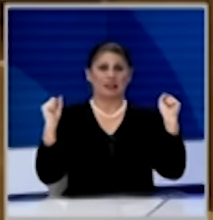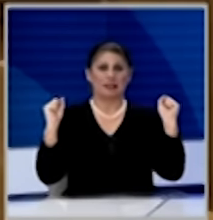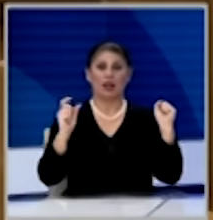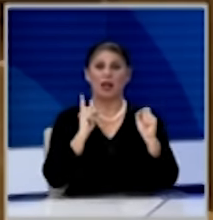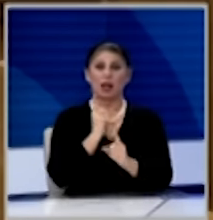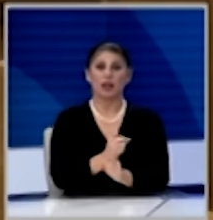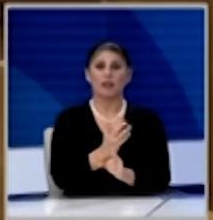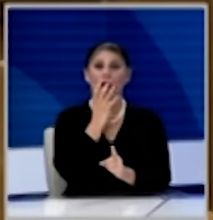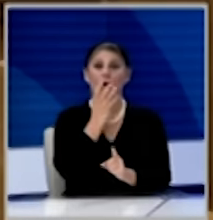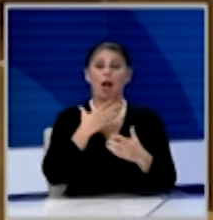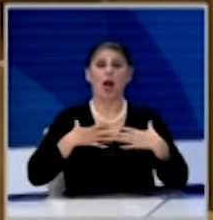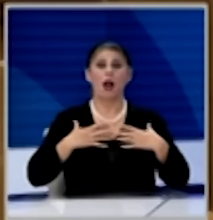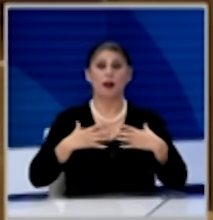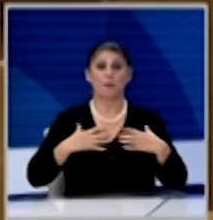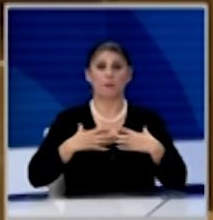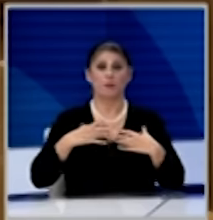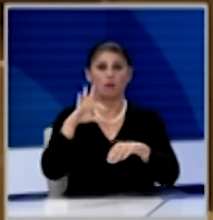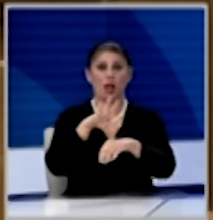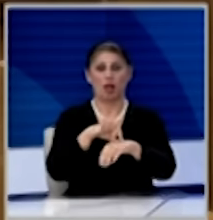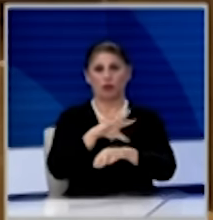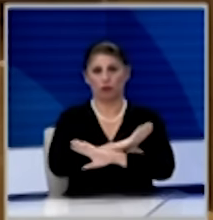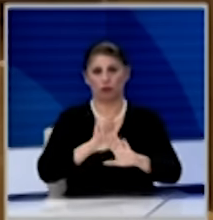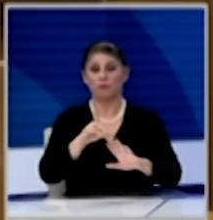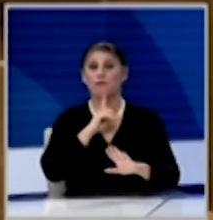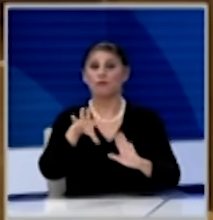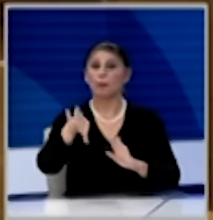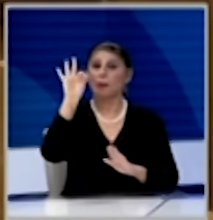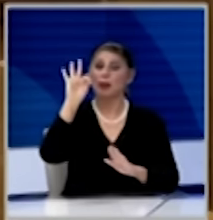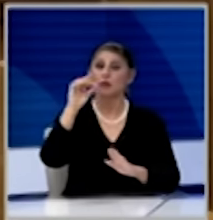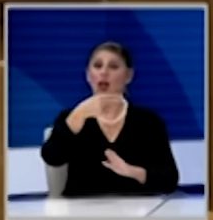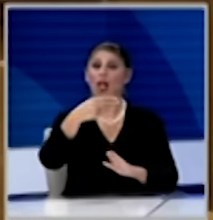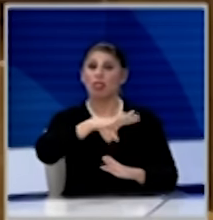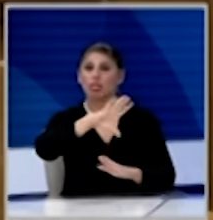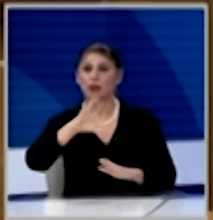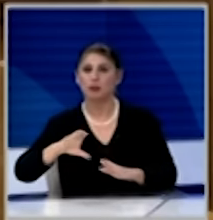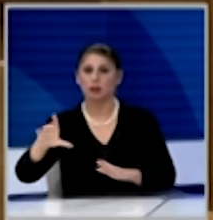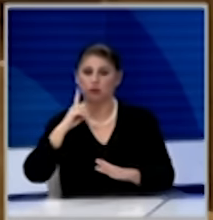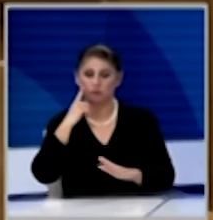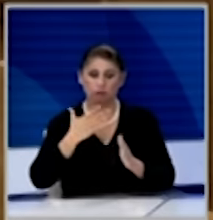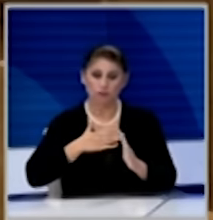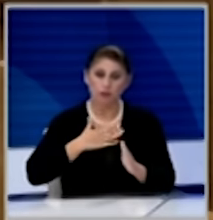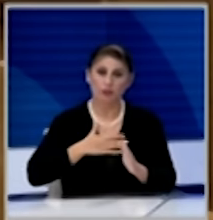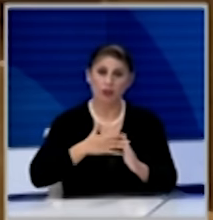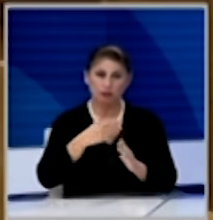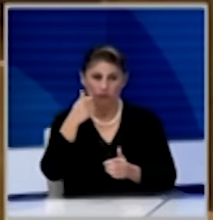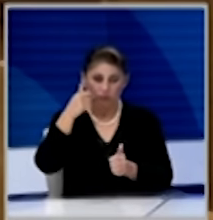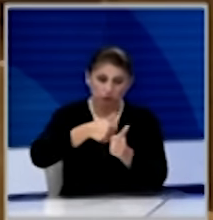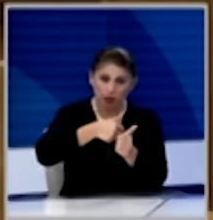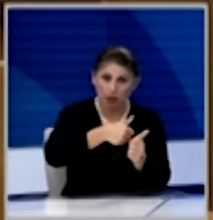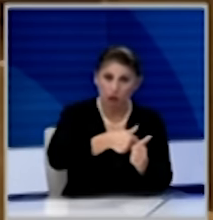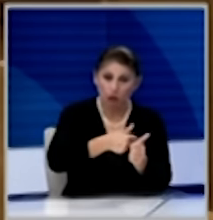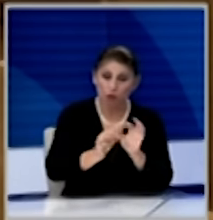αναπνευστικές νόσους όπως και στην περίπτωση της θεσσαλίας χρειάζεται παρακολούθηση πρόληψη